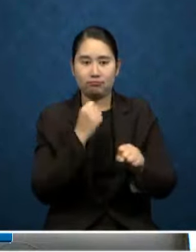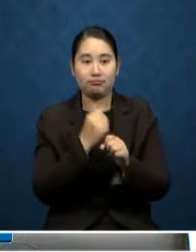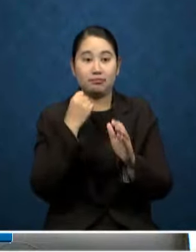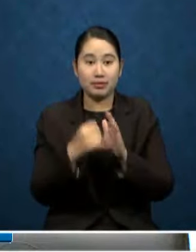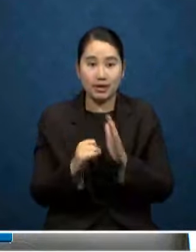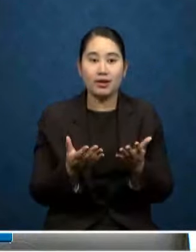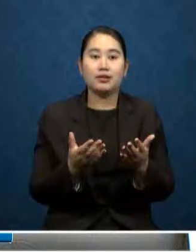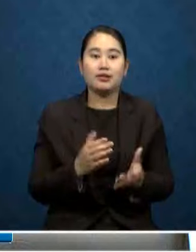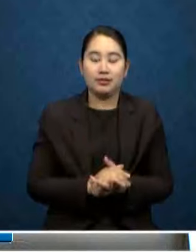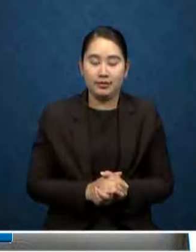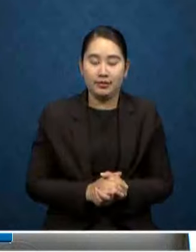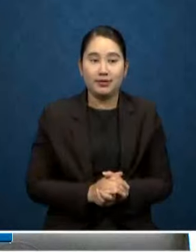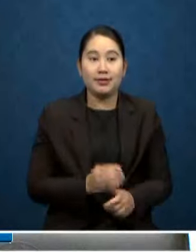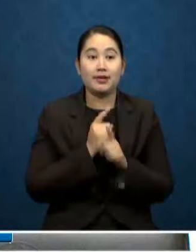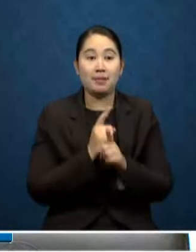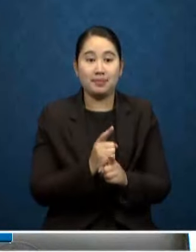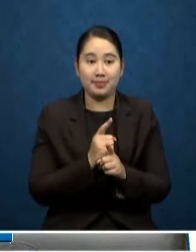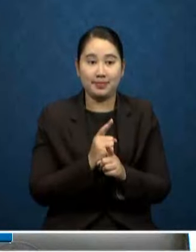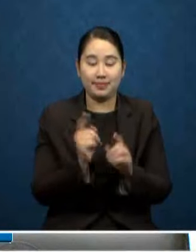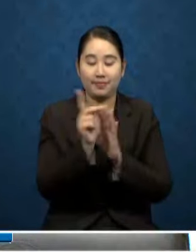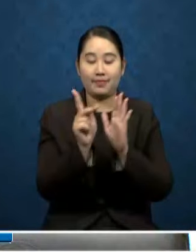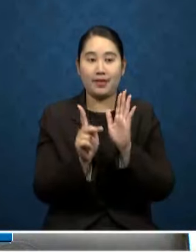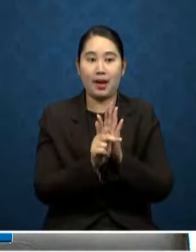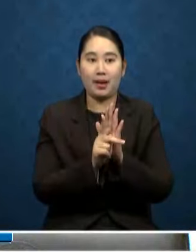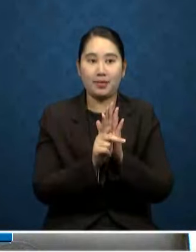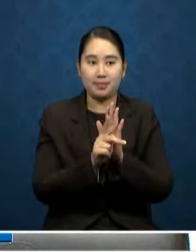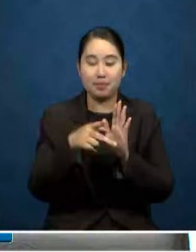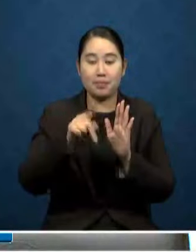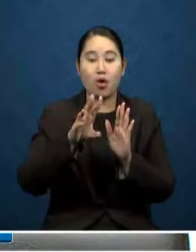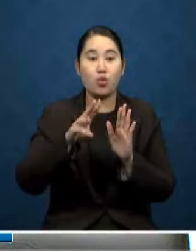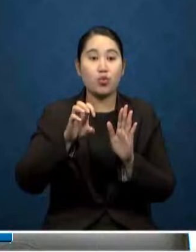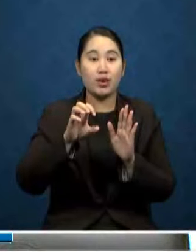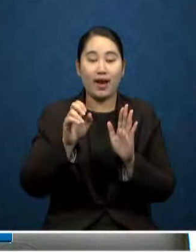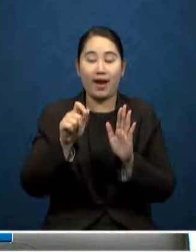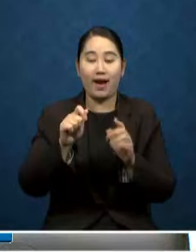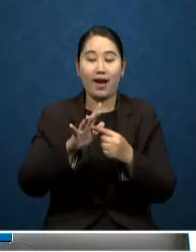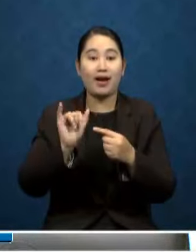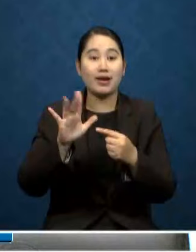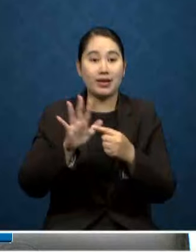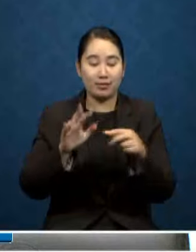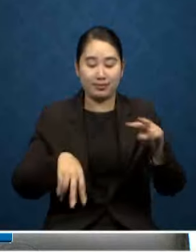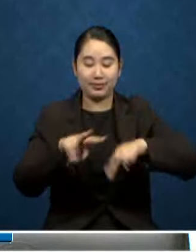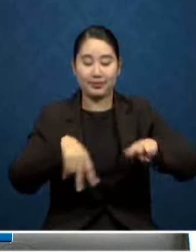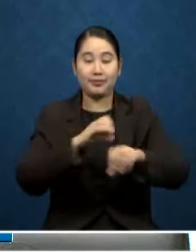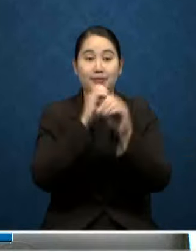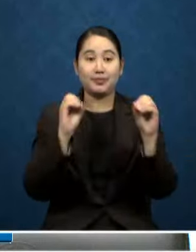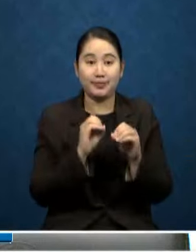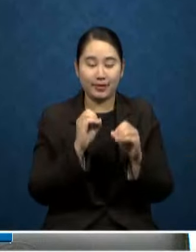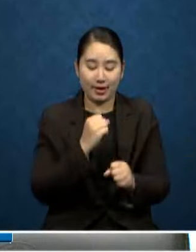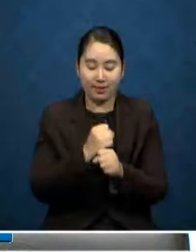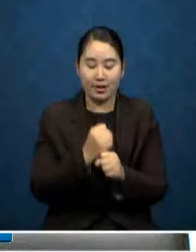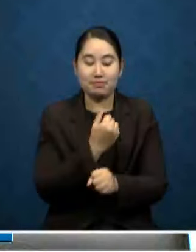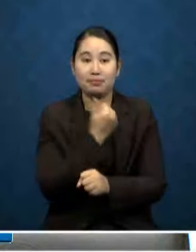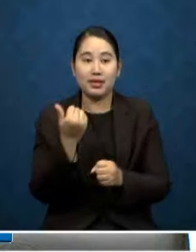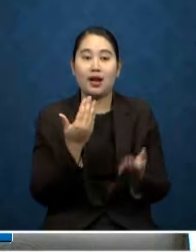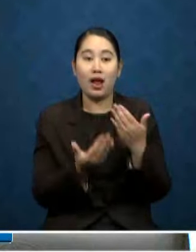ซึ่งหน้าตามกฎหมายปวิอาญาการป้องกันบรรเทาสาธารณภัยและปฏิบัติหน้าที่อื่นตามที่